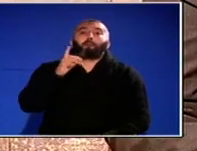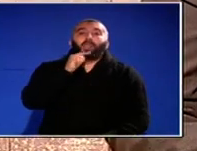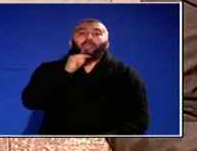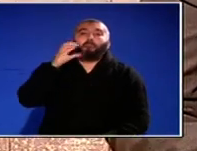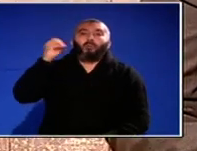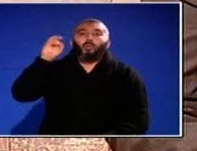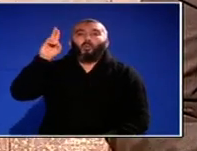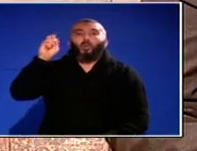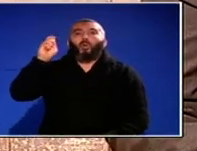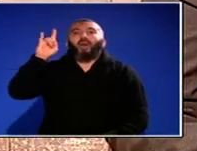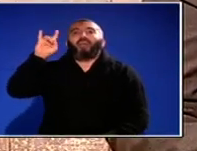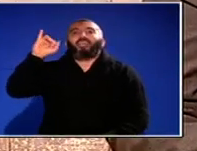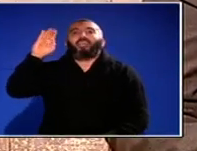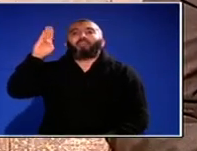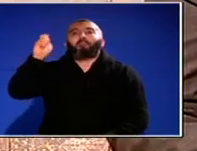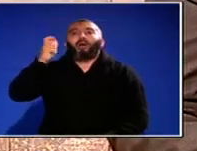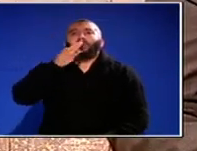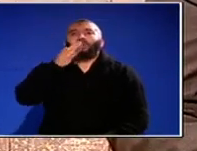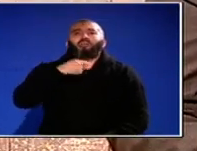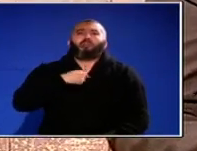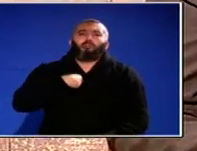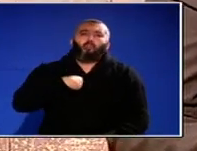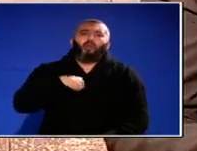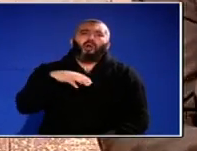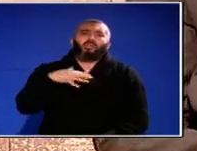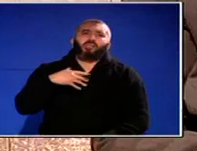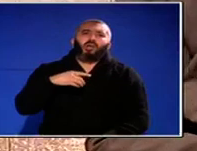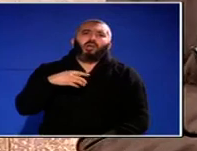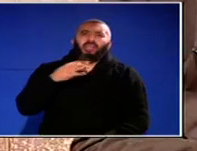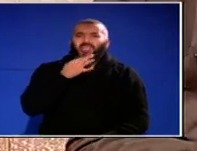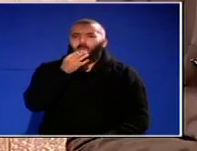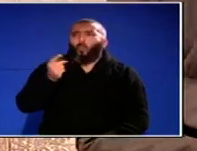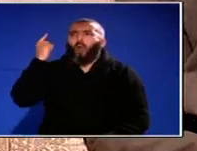مساكين، كيفاه تدير دراهم ولا ماكلة؟